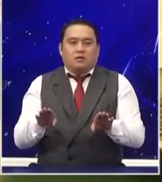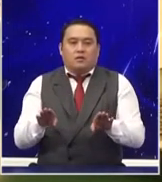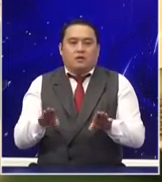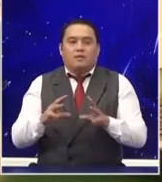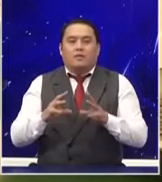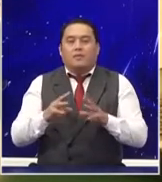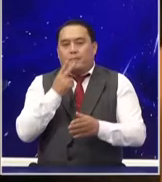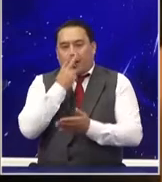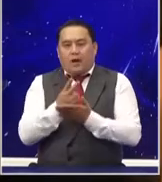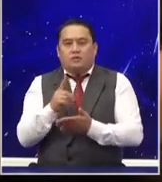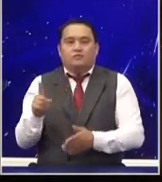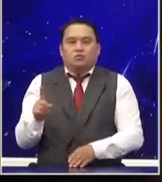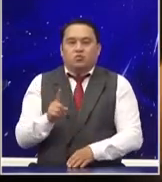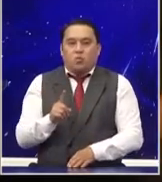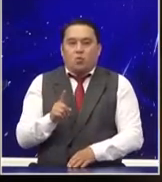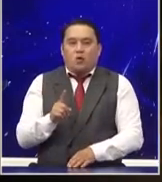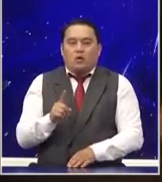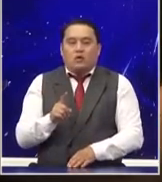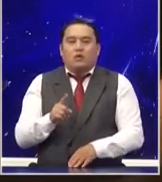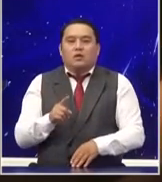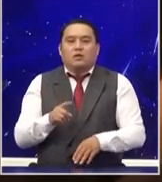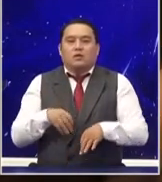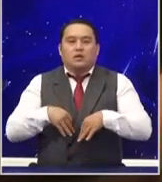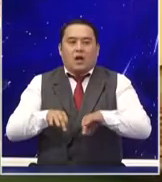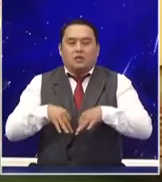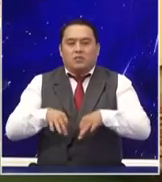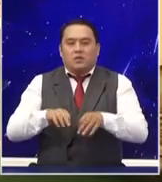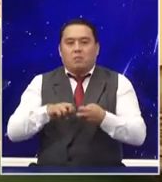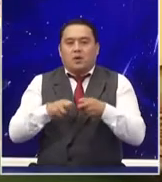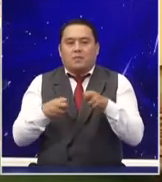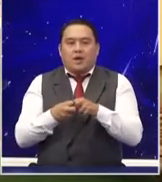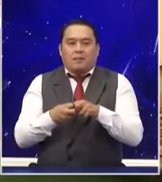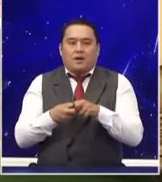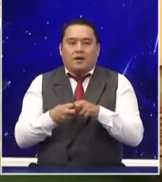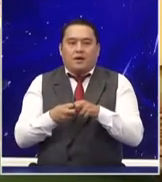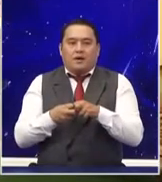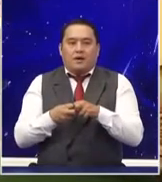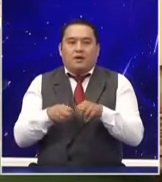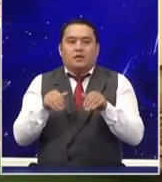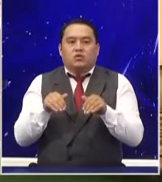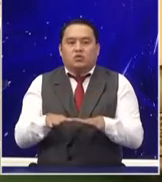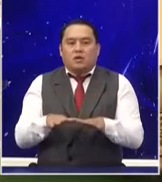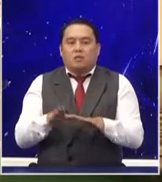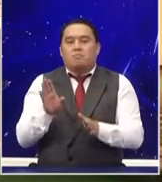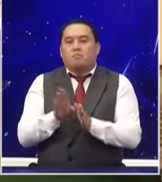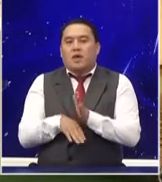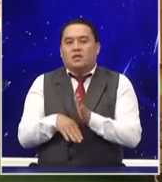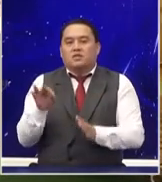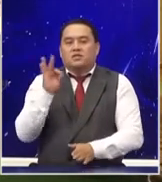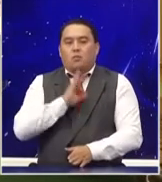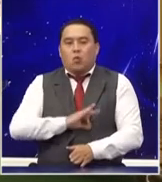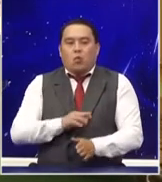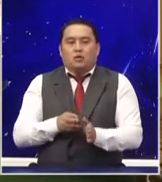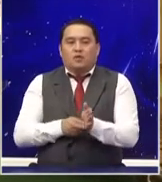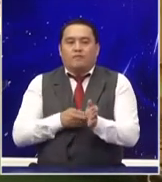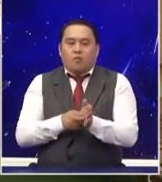Мировая практика показывает, что транспортные проблемы мегаполиса нельзя решить без использования